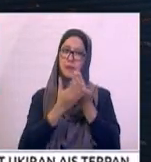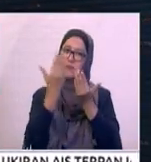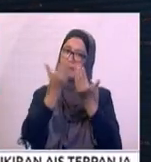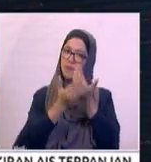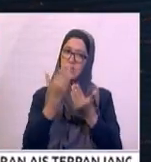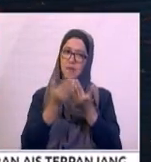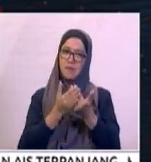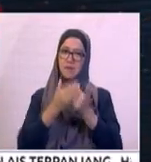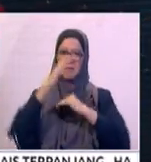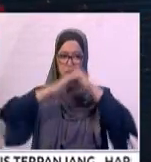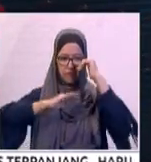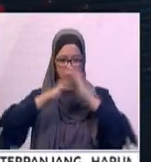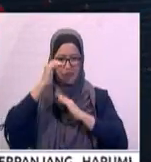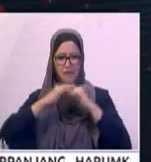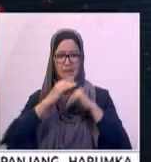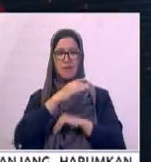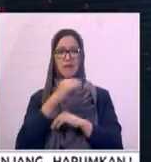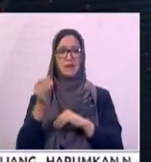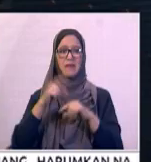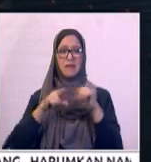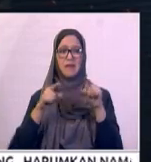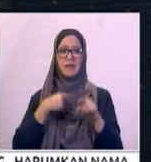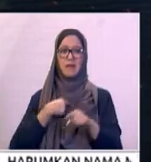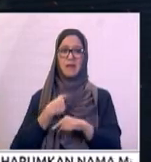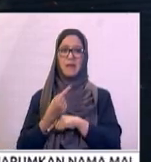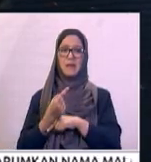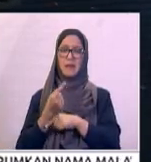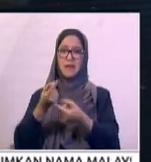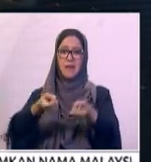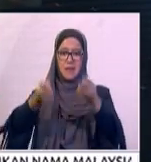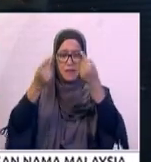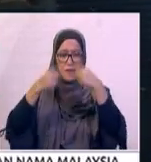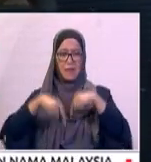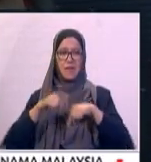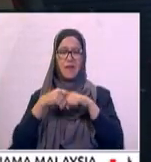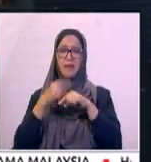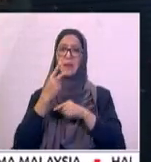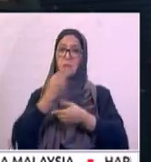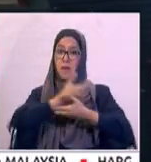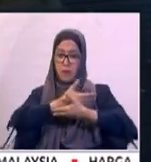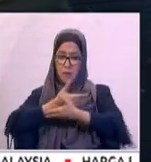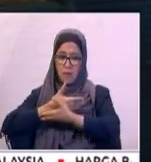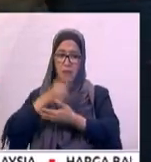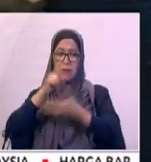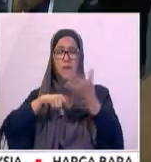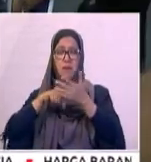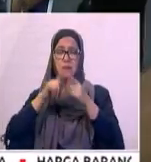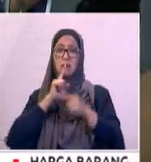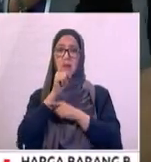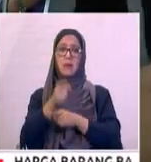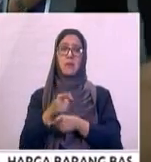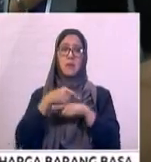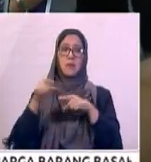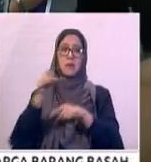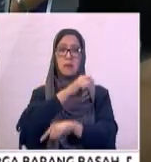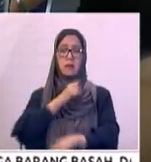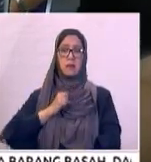Even staff yang datang tadi sebab tengok baby kan, so dia tolong tunjukkan kat mana lift house. Semua very helpful lah. I